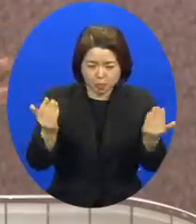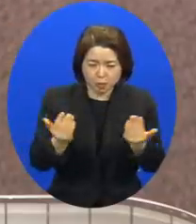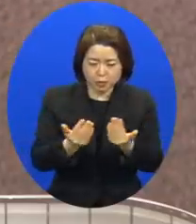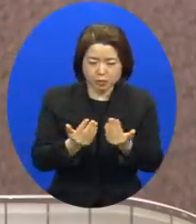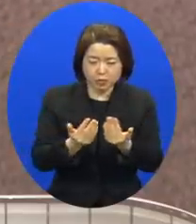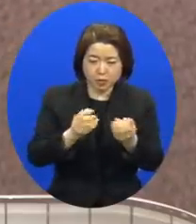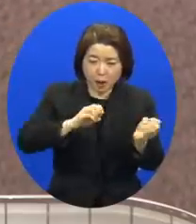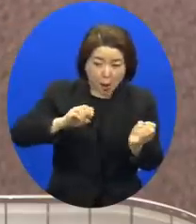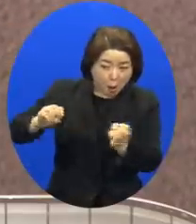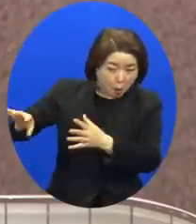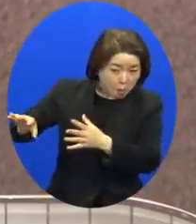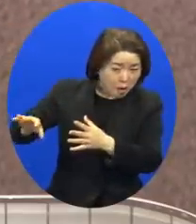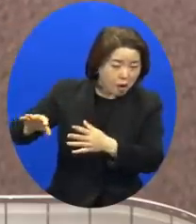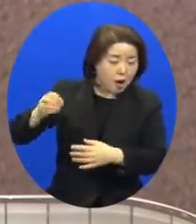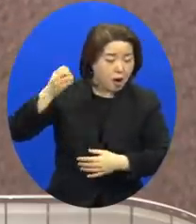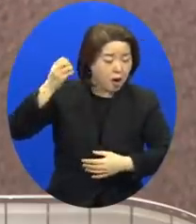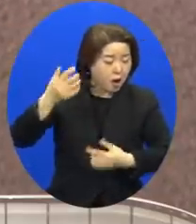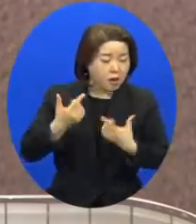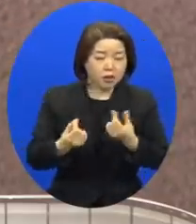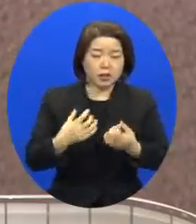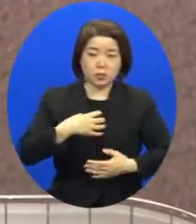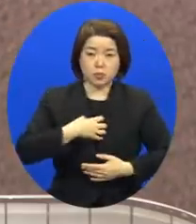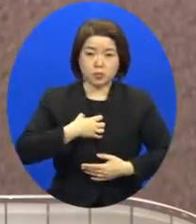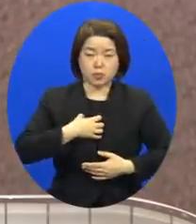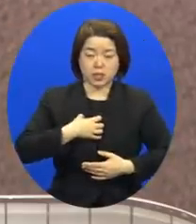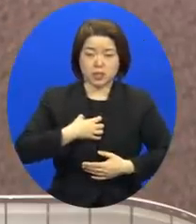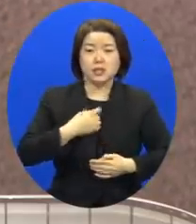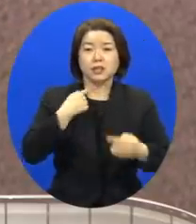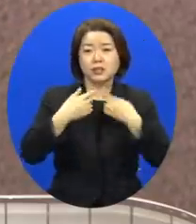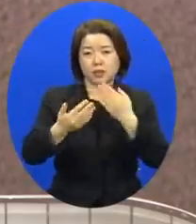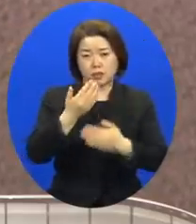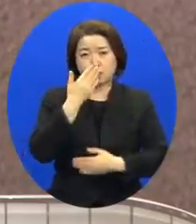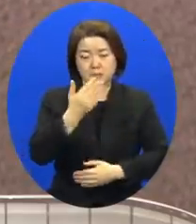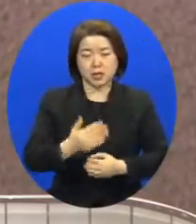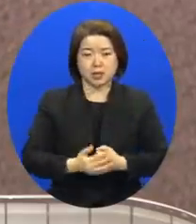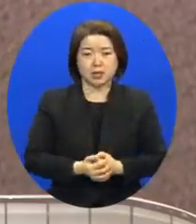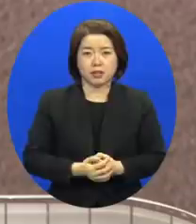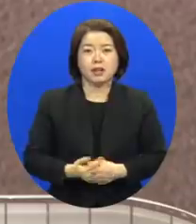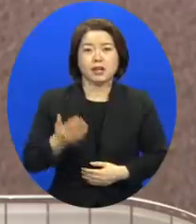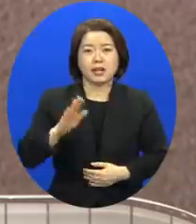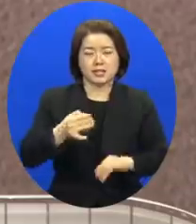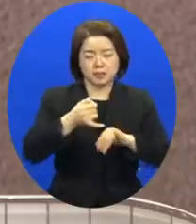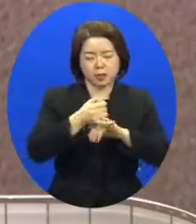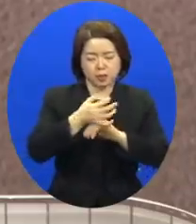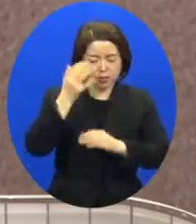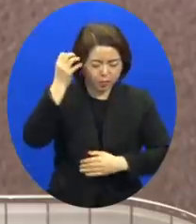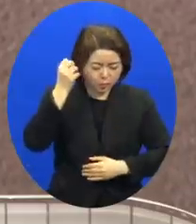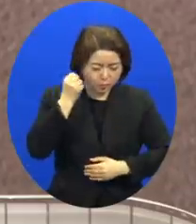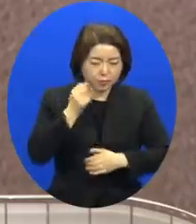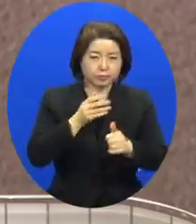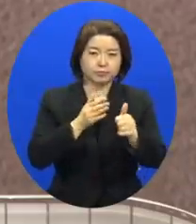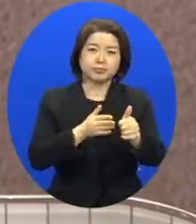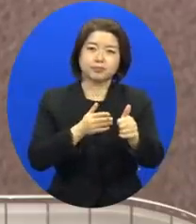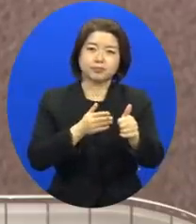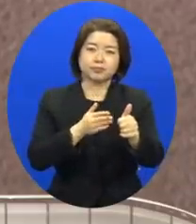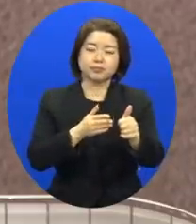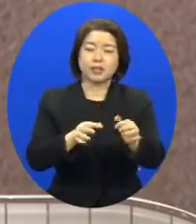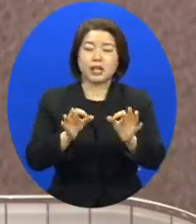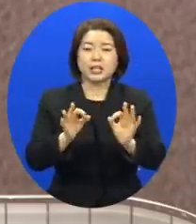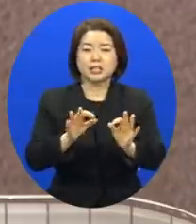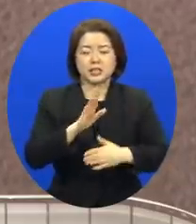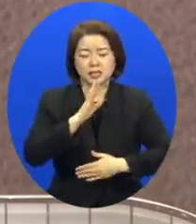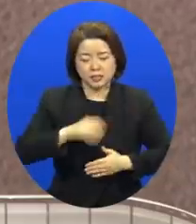잃어버리는 것 같은 위기를 경험하기도 합니다 여러분 꼭 명심해야 이제는 진짜